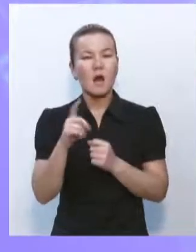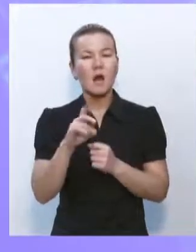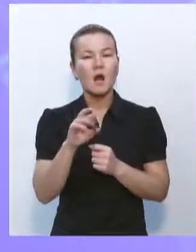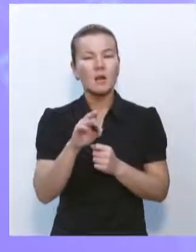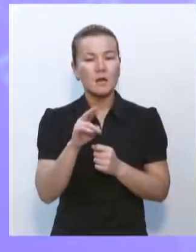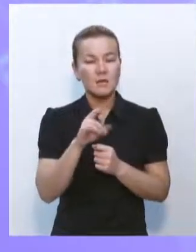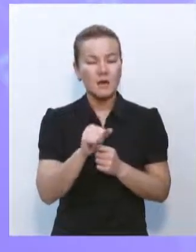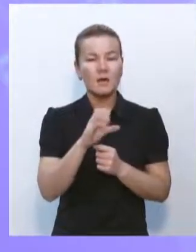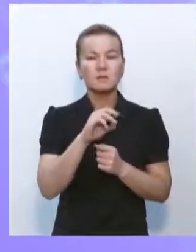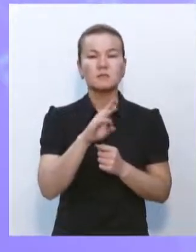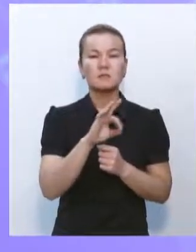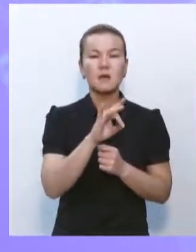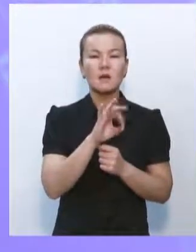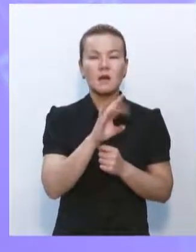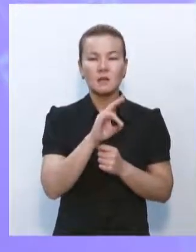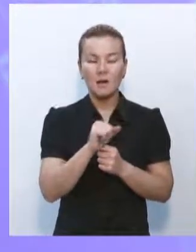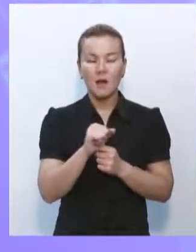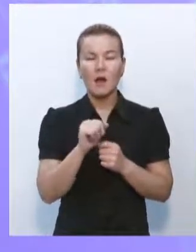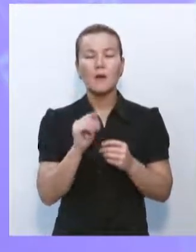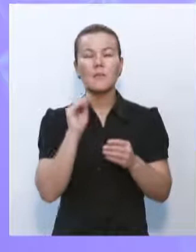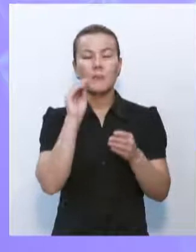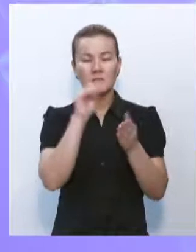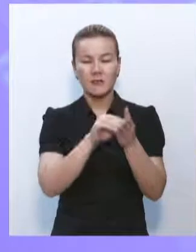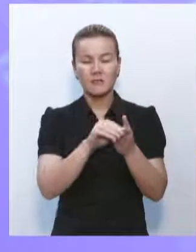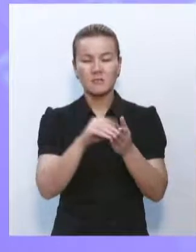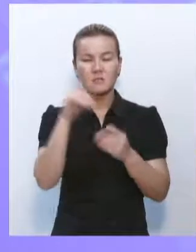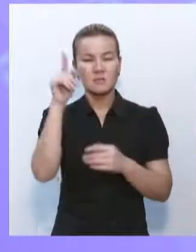«сторона». Поставьте в словах ударение.